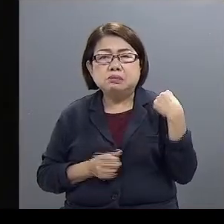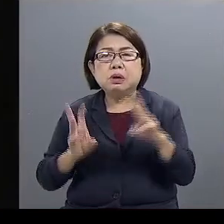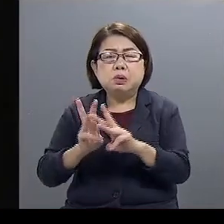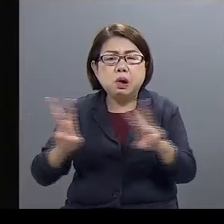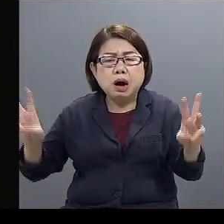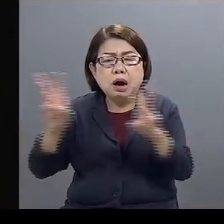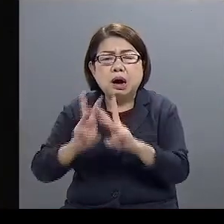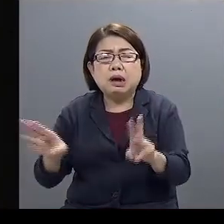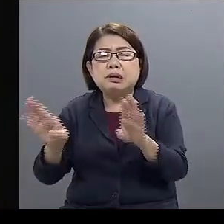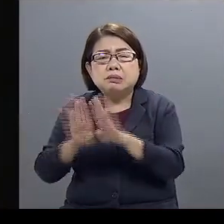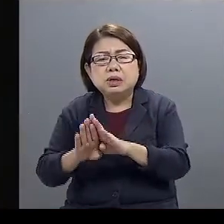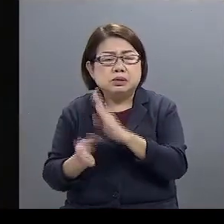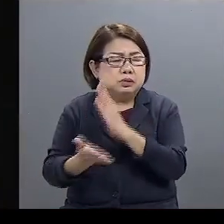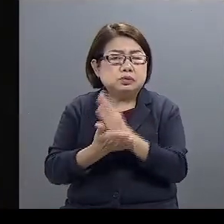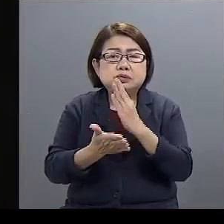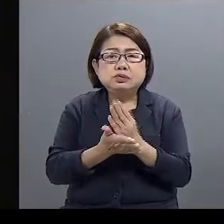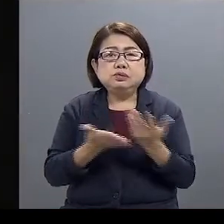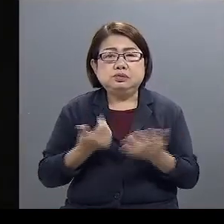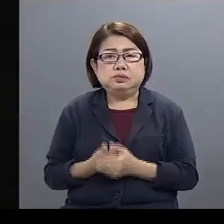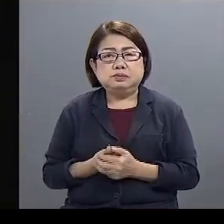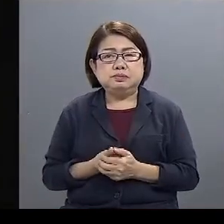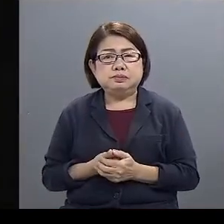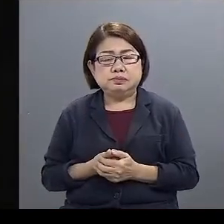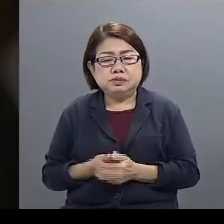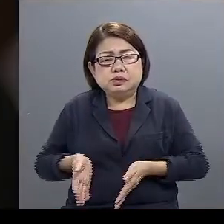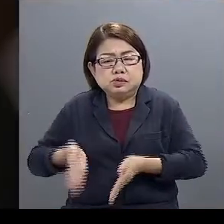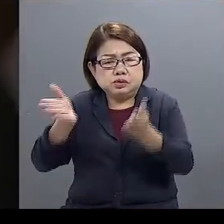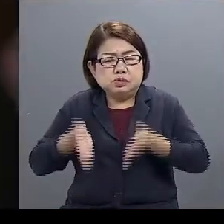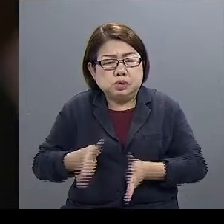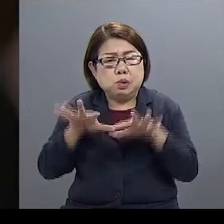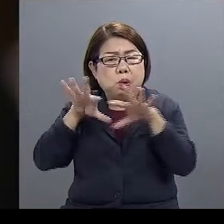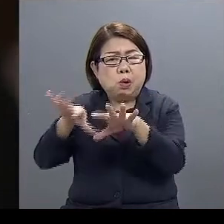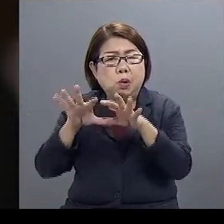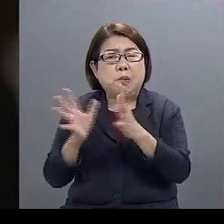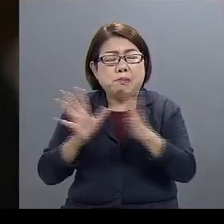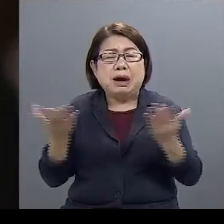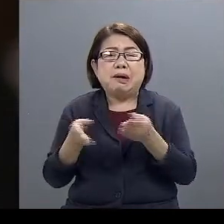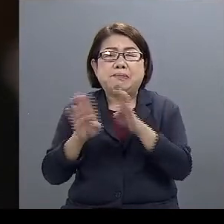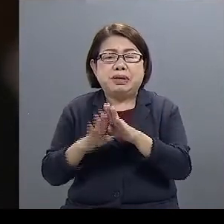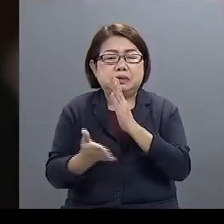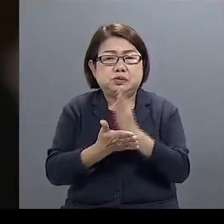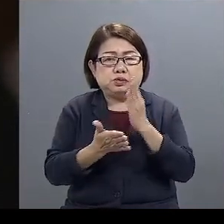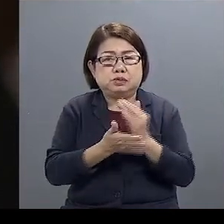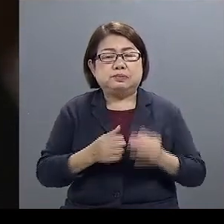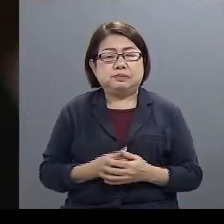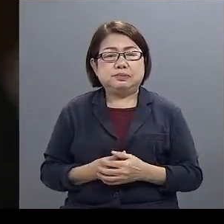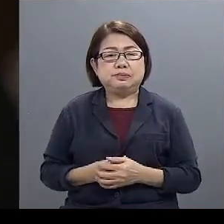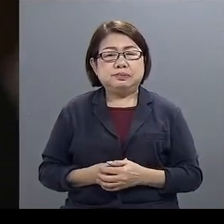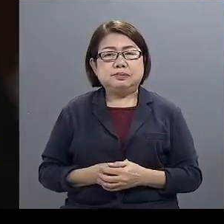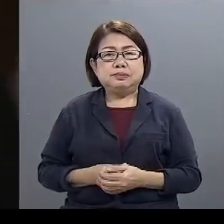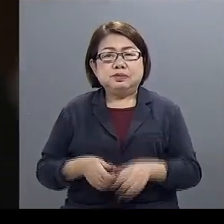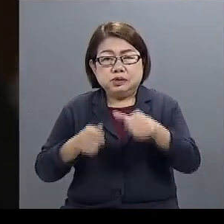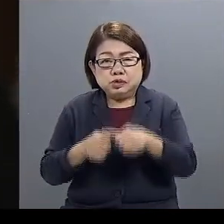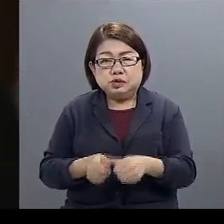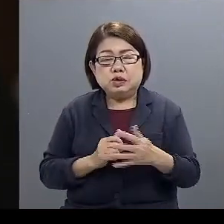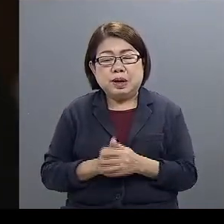คือนี่กับแบบนี้เนี่ยกลัวร้ายกับแบบนี้ดีละชอบเงียบนี้แต่งถ้าเปรย์ถ้าเปรย์น้ำคือแข็งเ